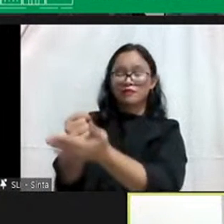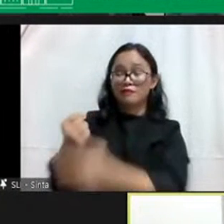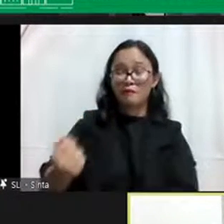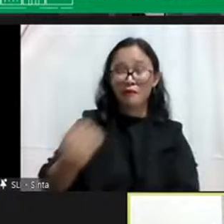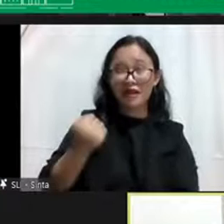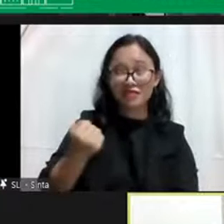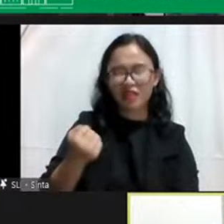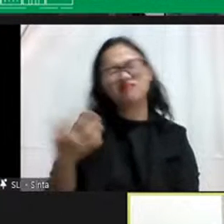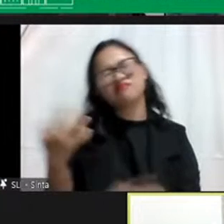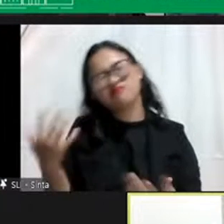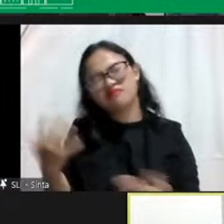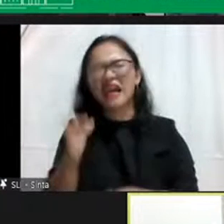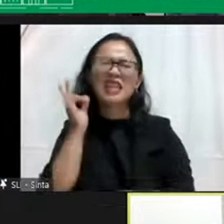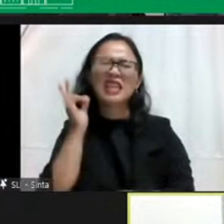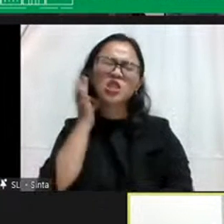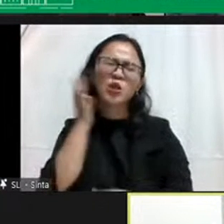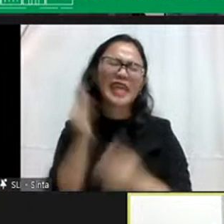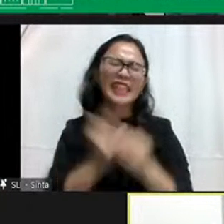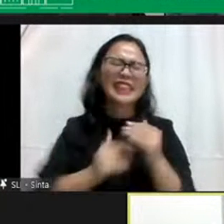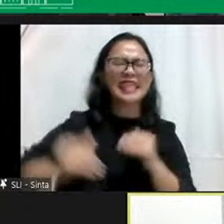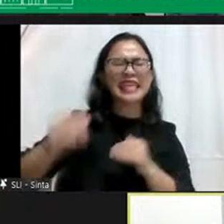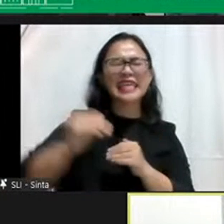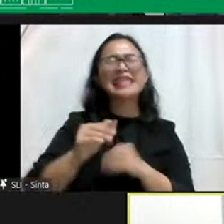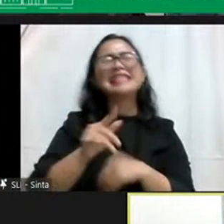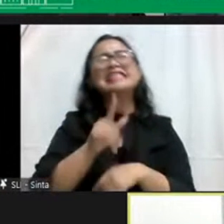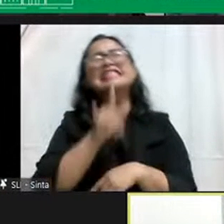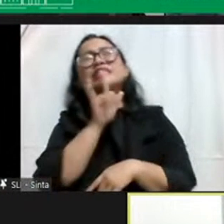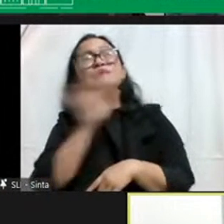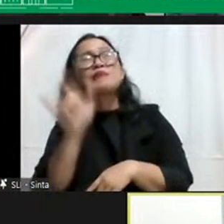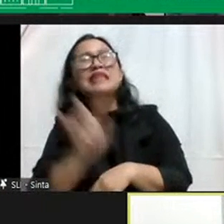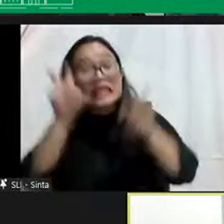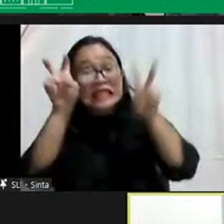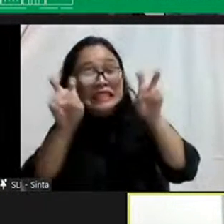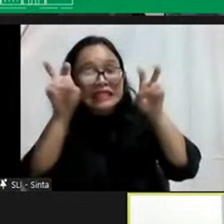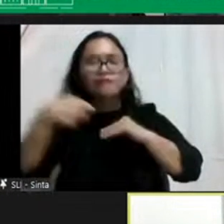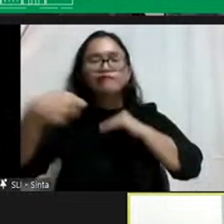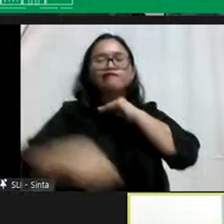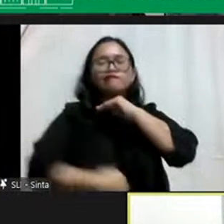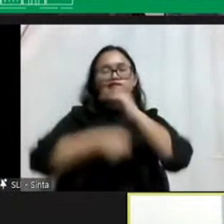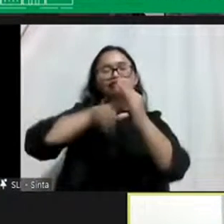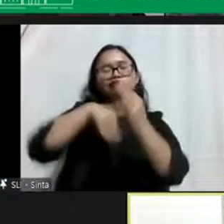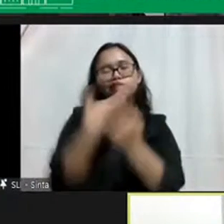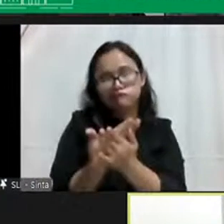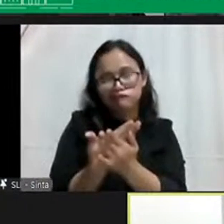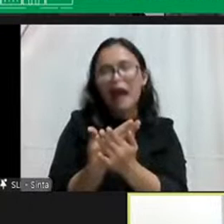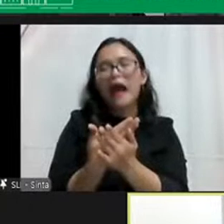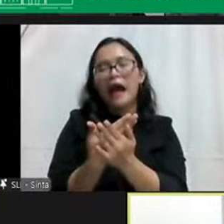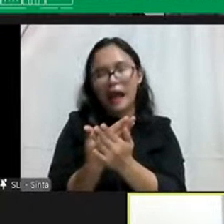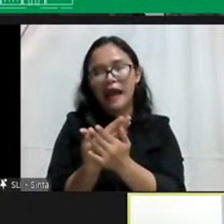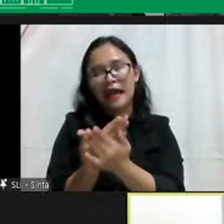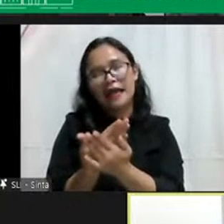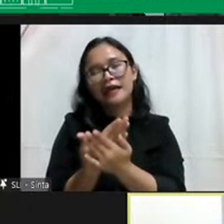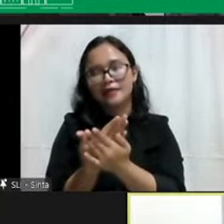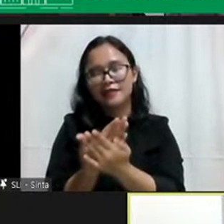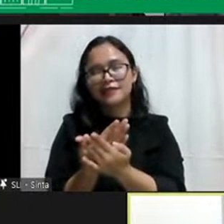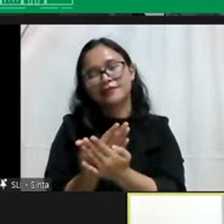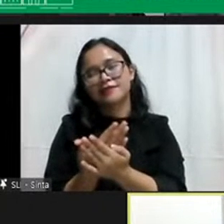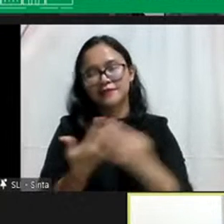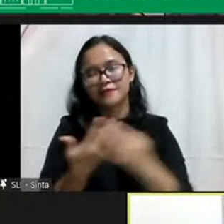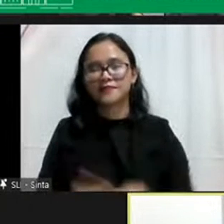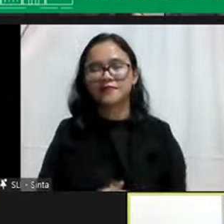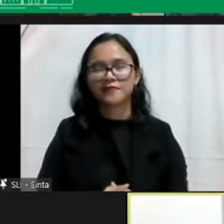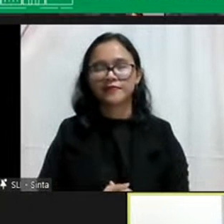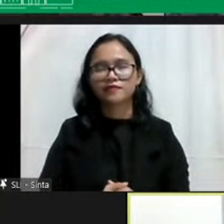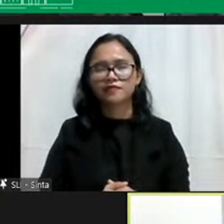sistem pangan kita ini sebetulnya kayak bunuh dirilah menurut saya dari apa eh eh eh sebagai bangsa gitu ya sebagai Nation ya karena